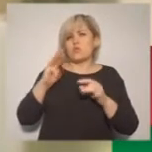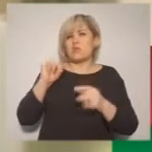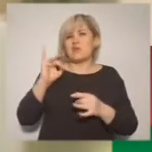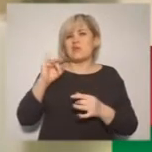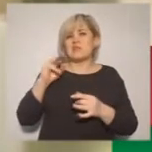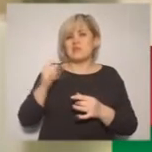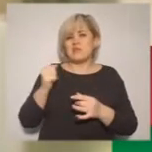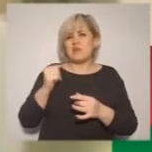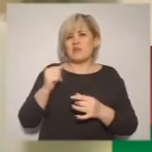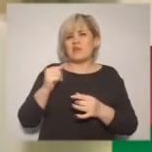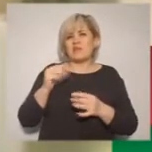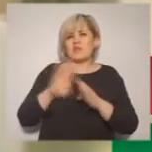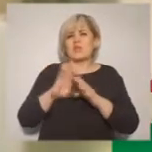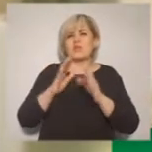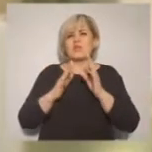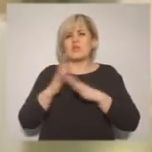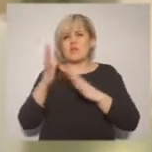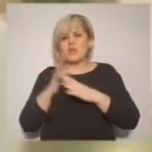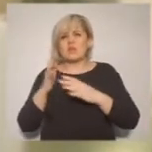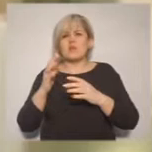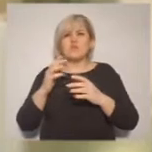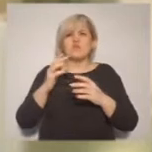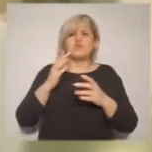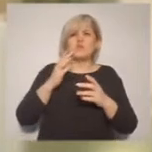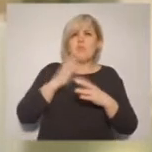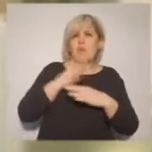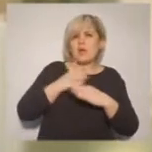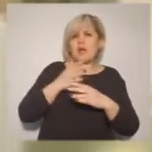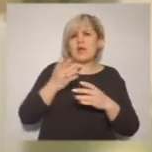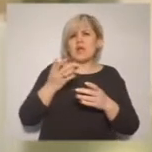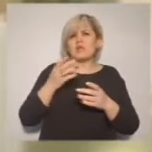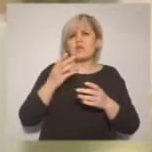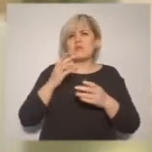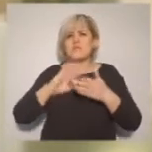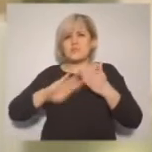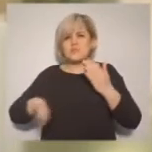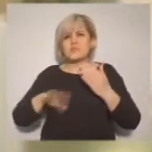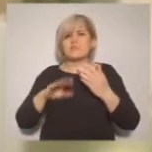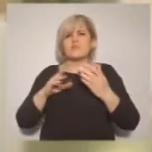дополнительные лекарственные вещества, травы, помогают выйти этому эпистарху обездвиженным, но живым,